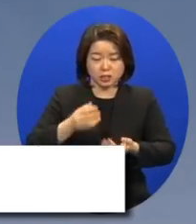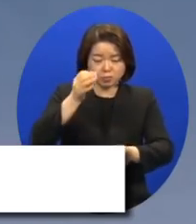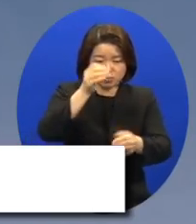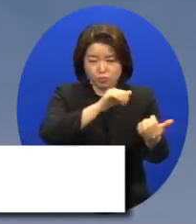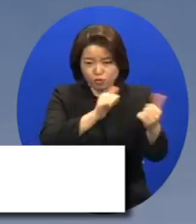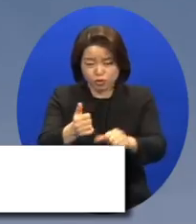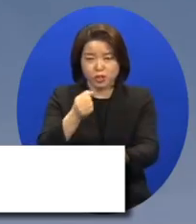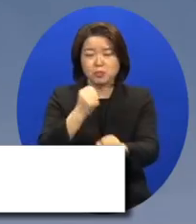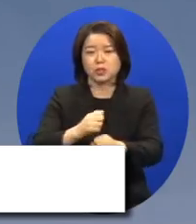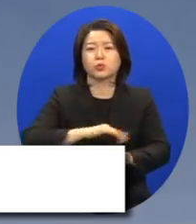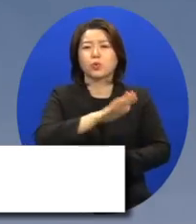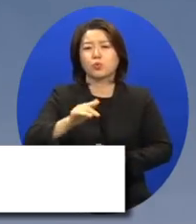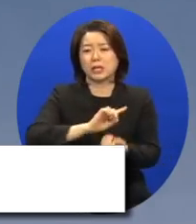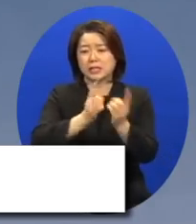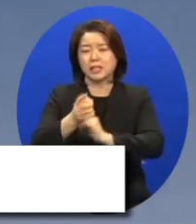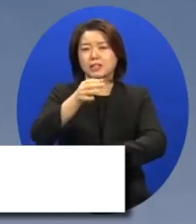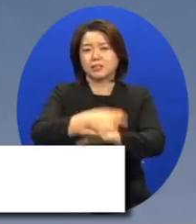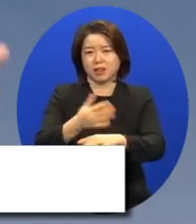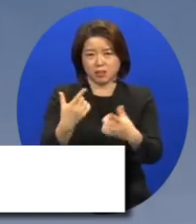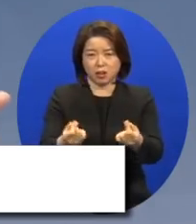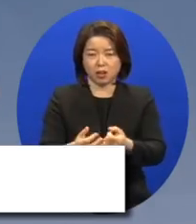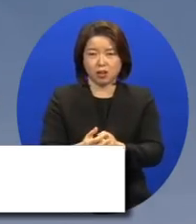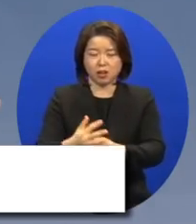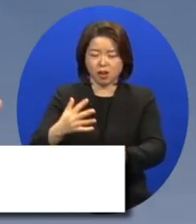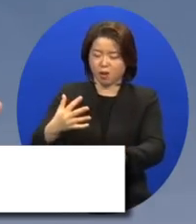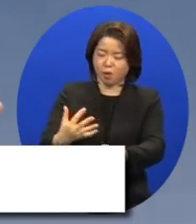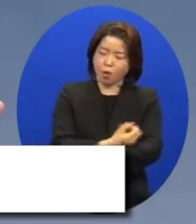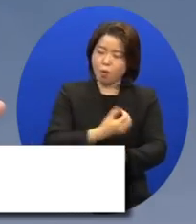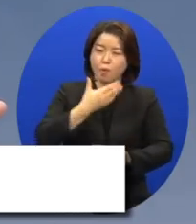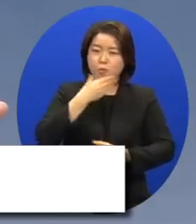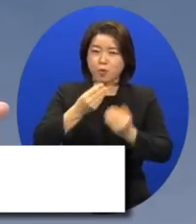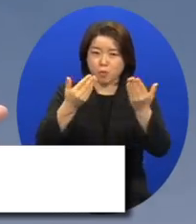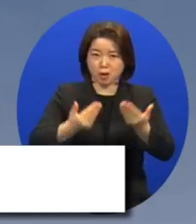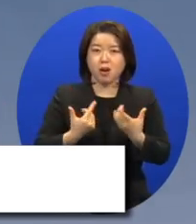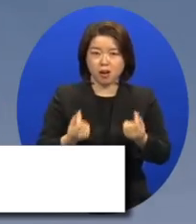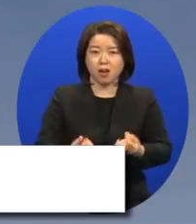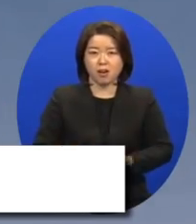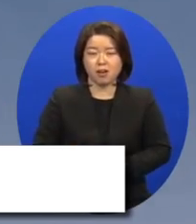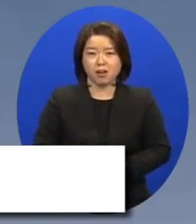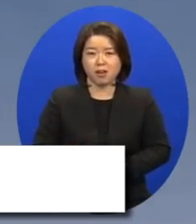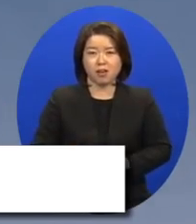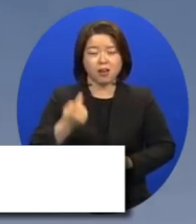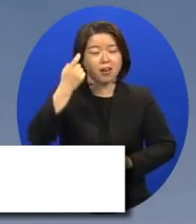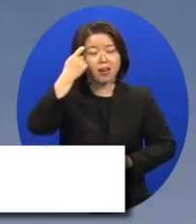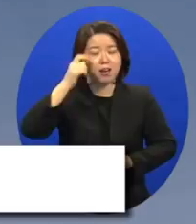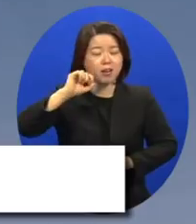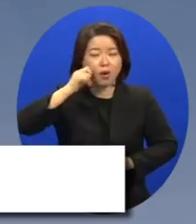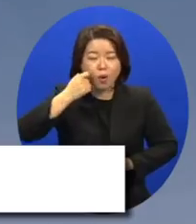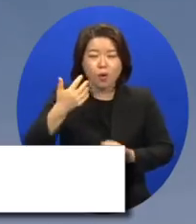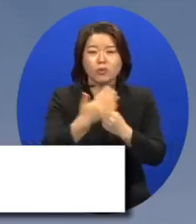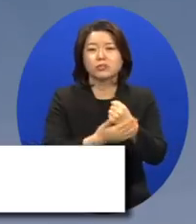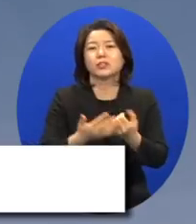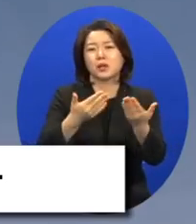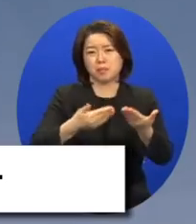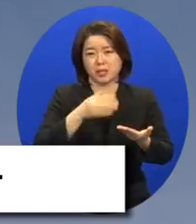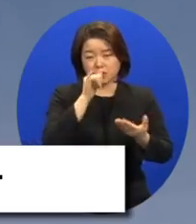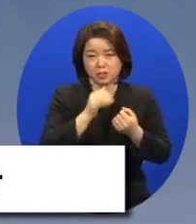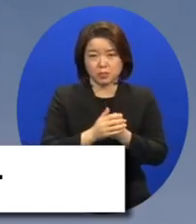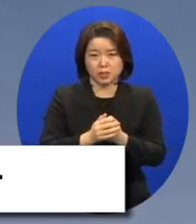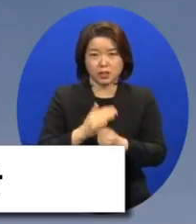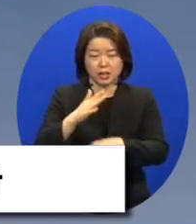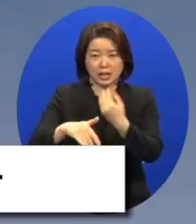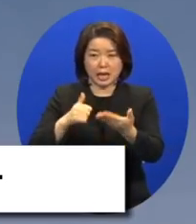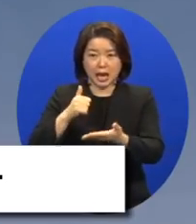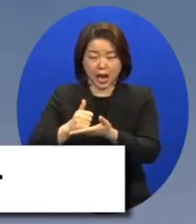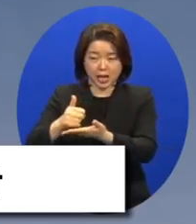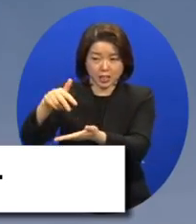사신 거니까요 엄청난 복을 받은 겁니다 상상이 안 되는 은혜를 받은 겁니다 하나님께